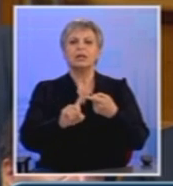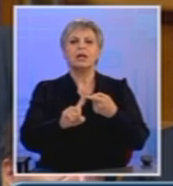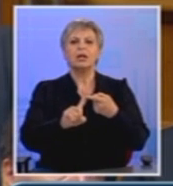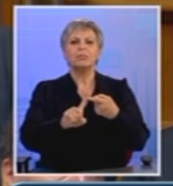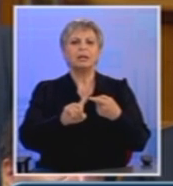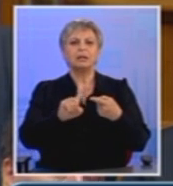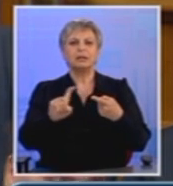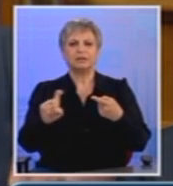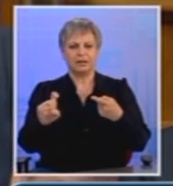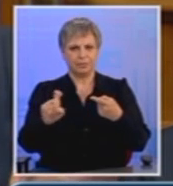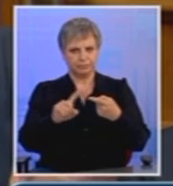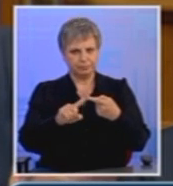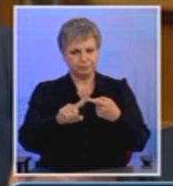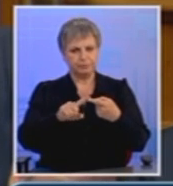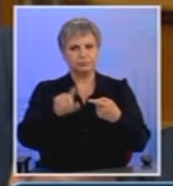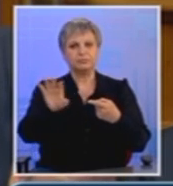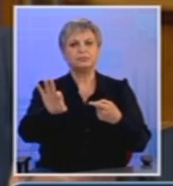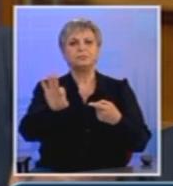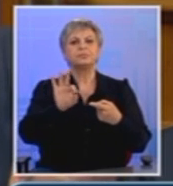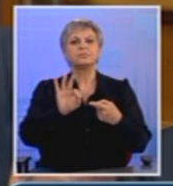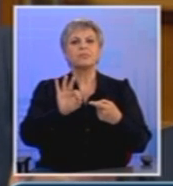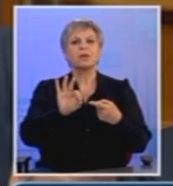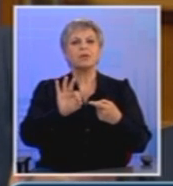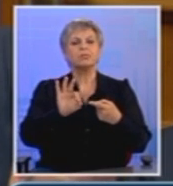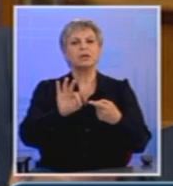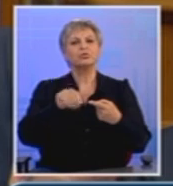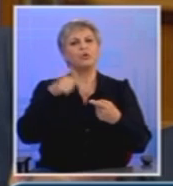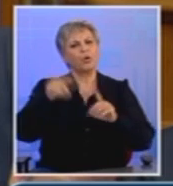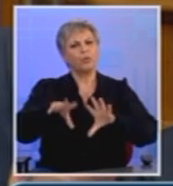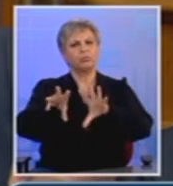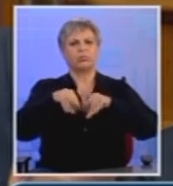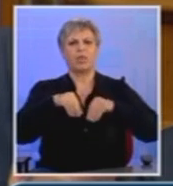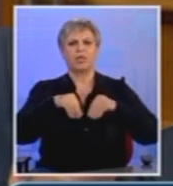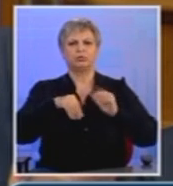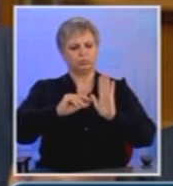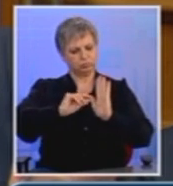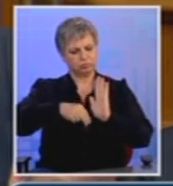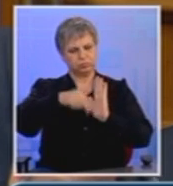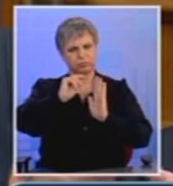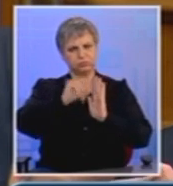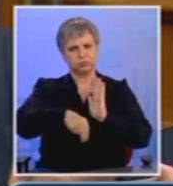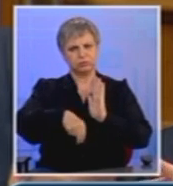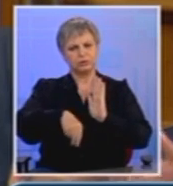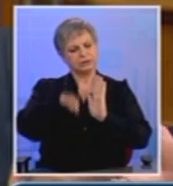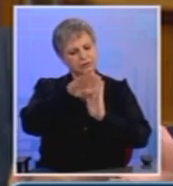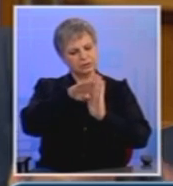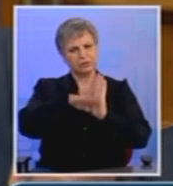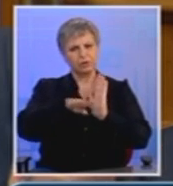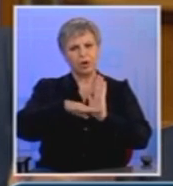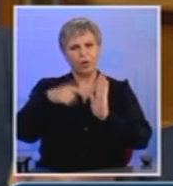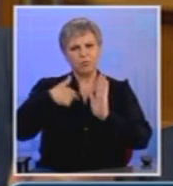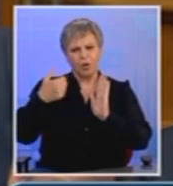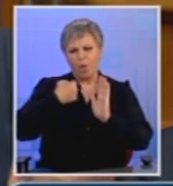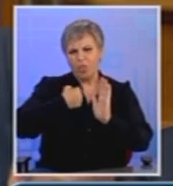ήταν η επιλογή να αποδεχθώ μια συμφωνία σε πολλά σημεία της οποίας έχω ριζικές